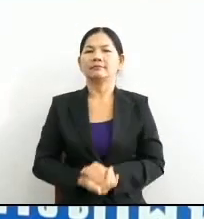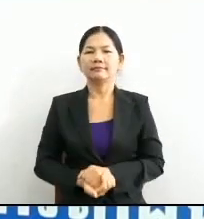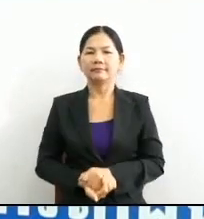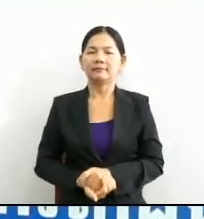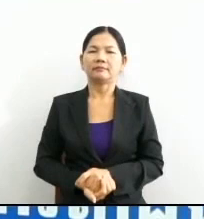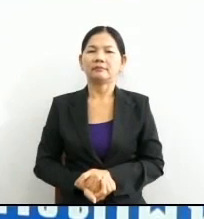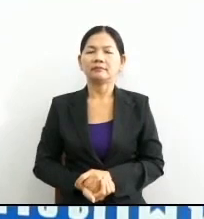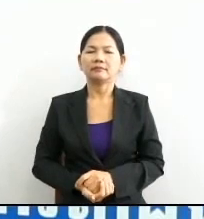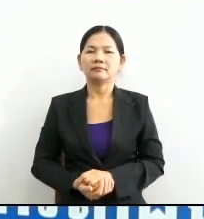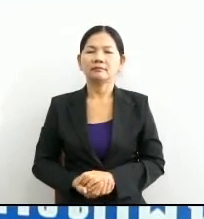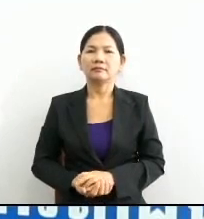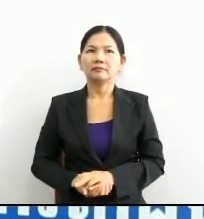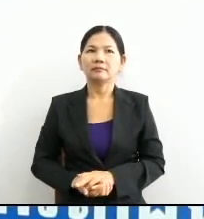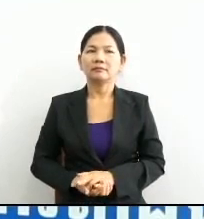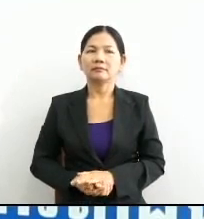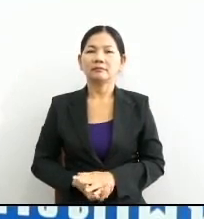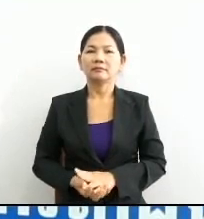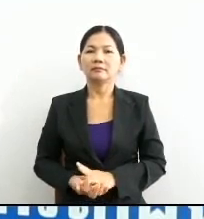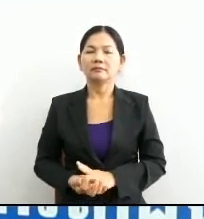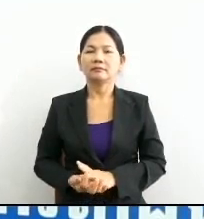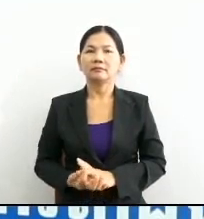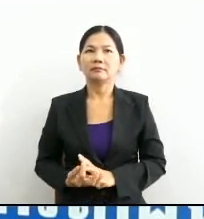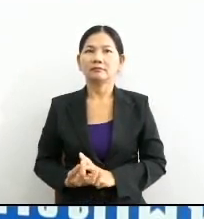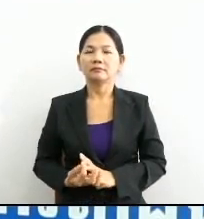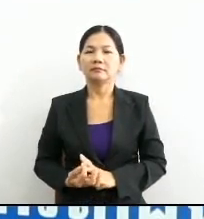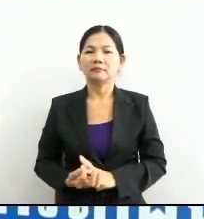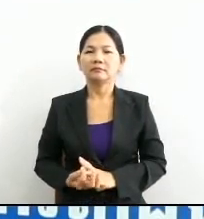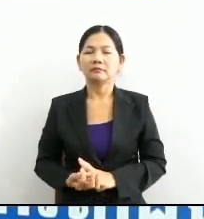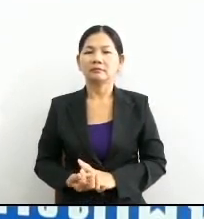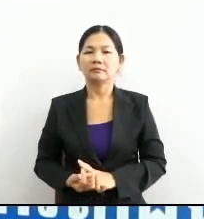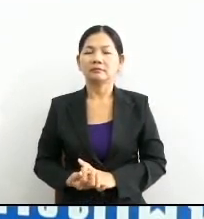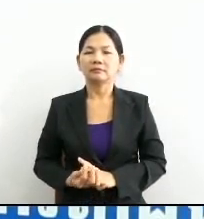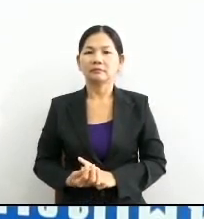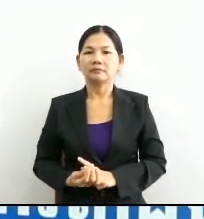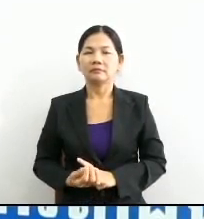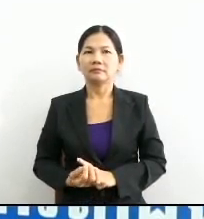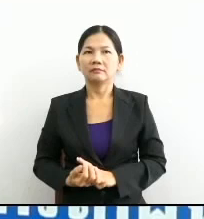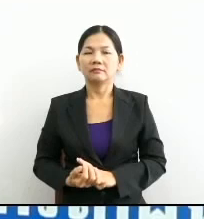dứt ông chị sài dứt giang